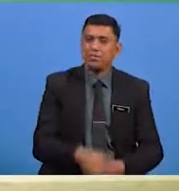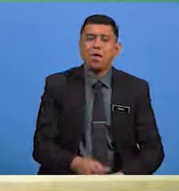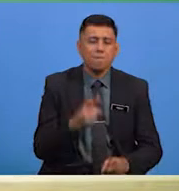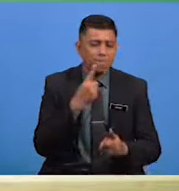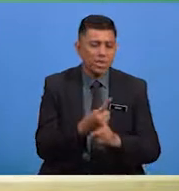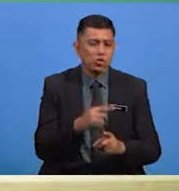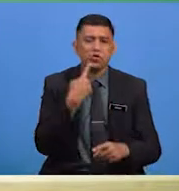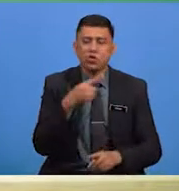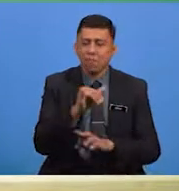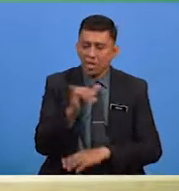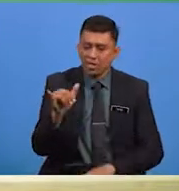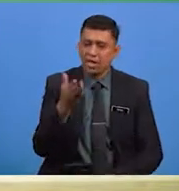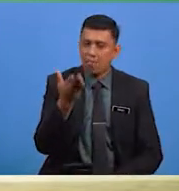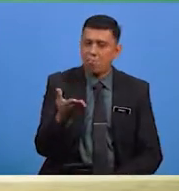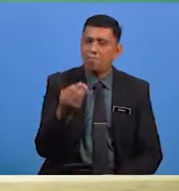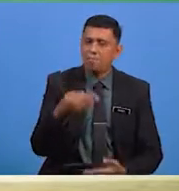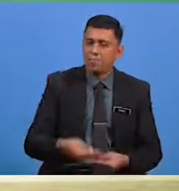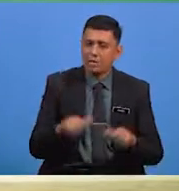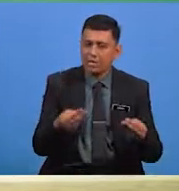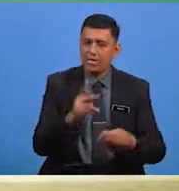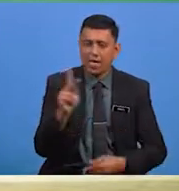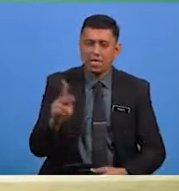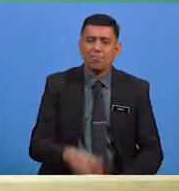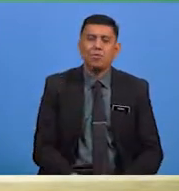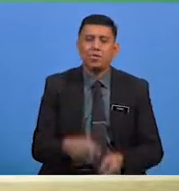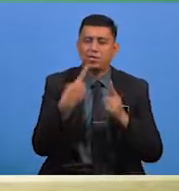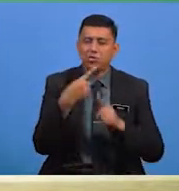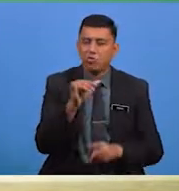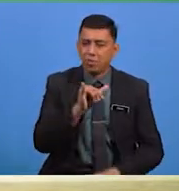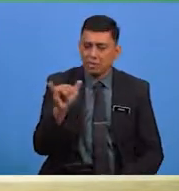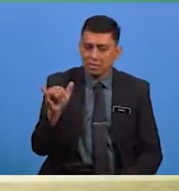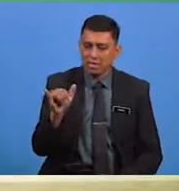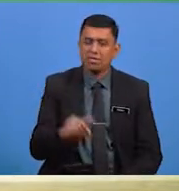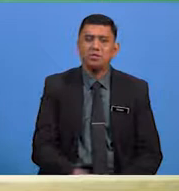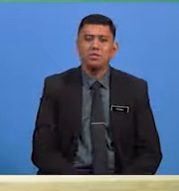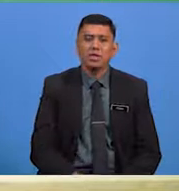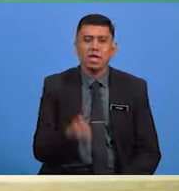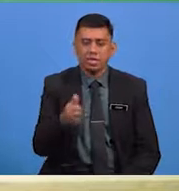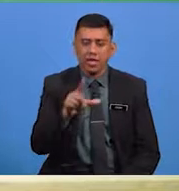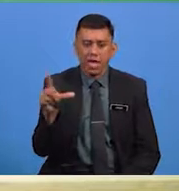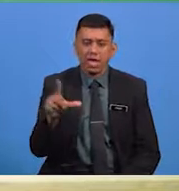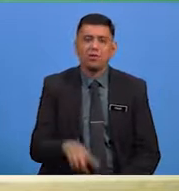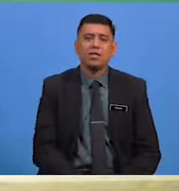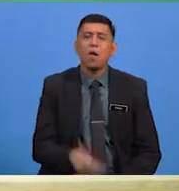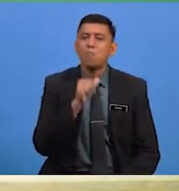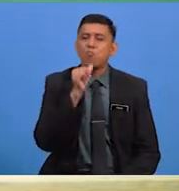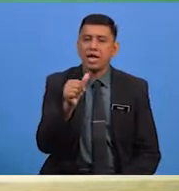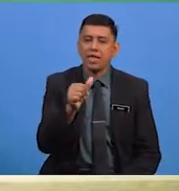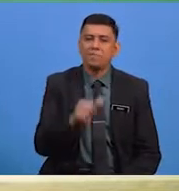Betul jawapan yang kamu berikan. Jawapan yang betul ialah